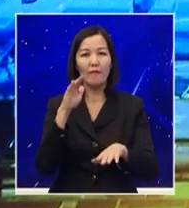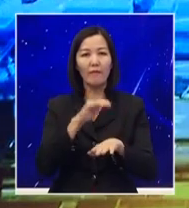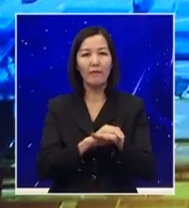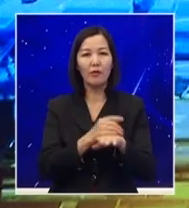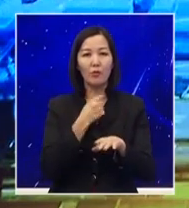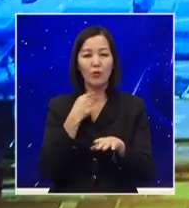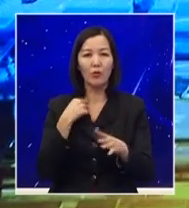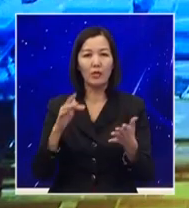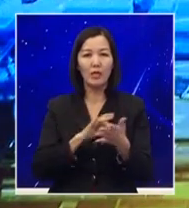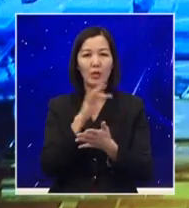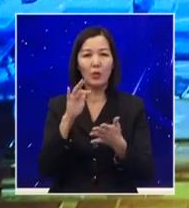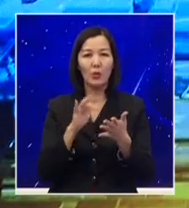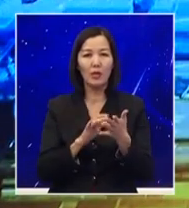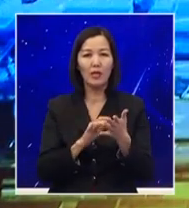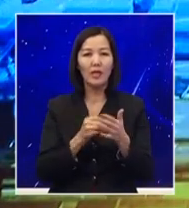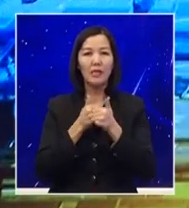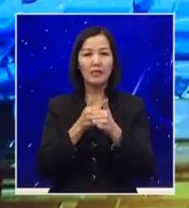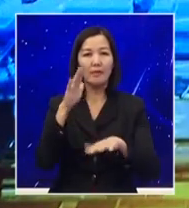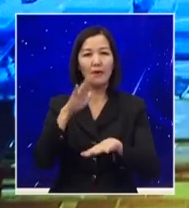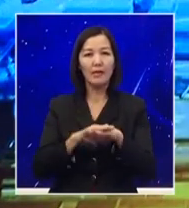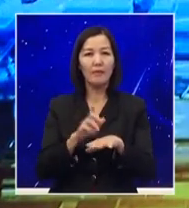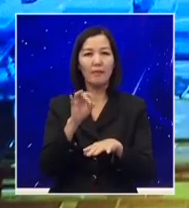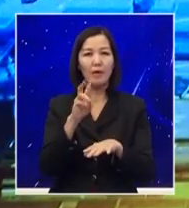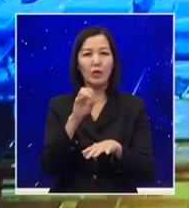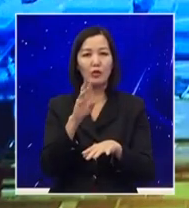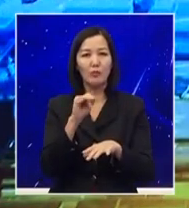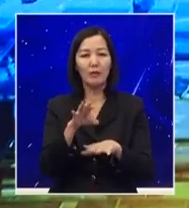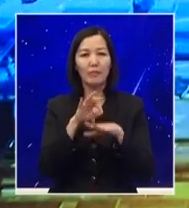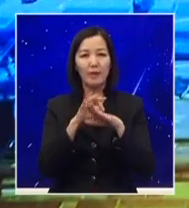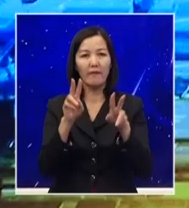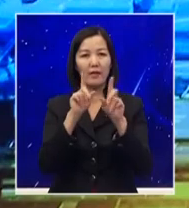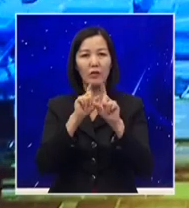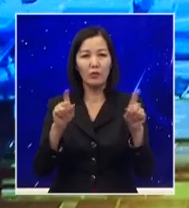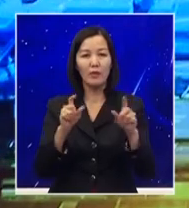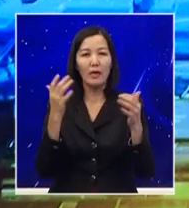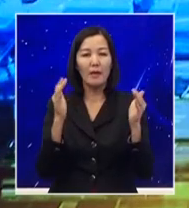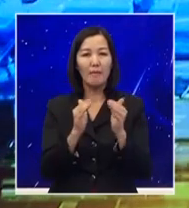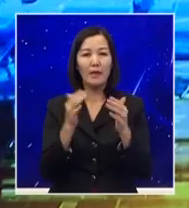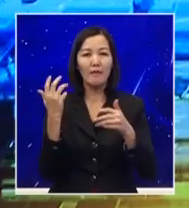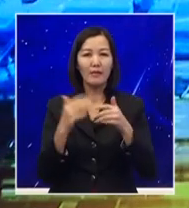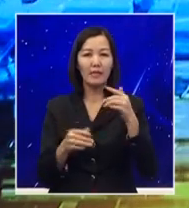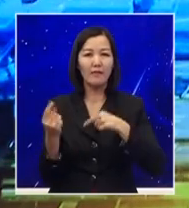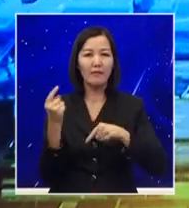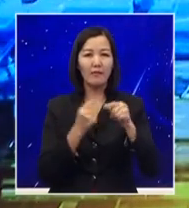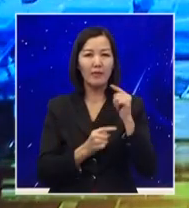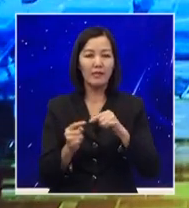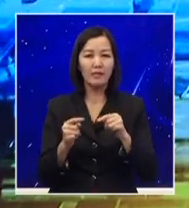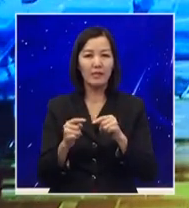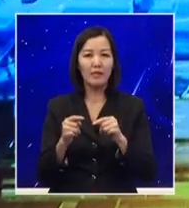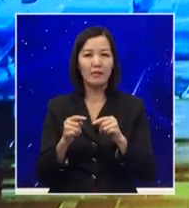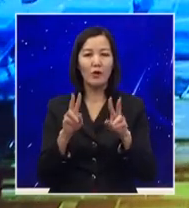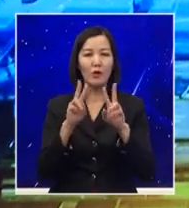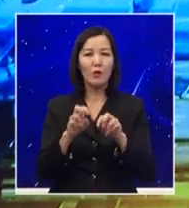во главе заместителя акима Алматинской области Батыржаном Байжумановым проверили субъекты малого и среднего бизнеса. В